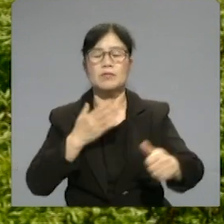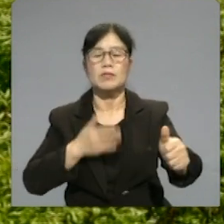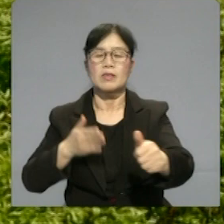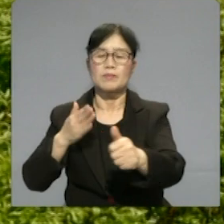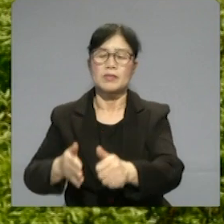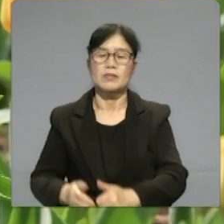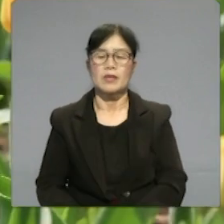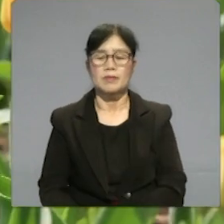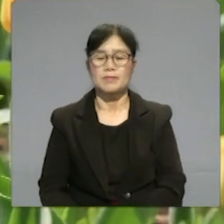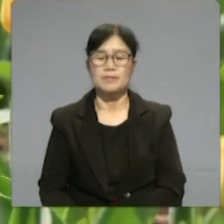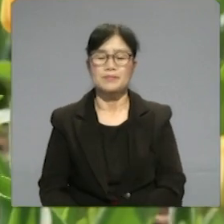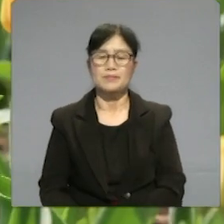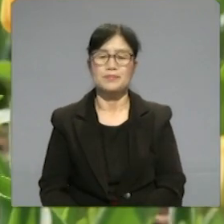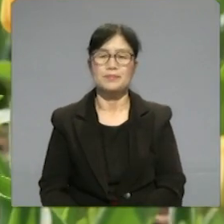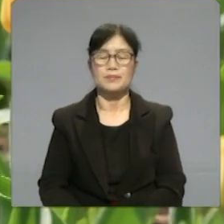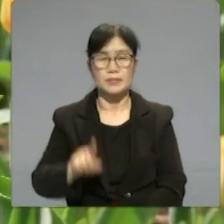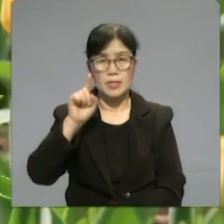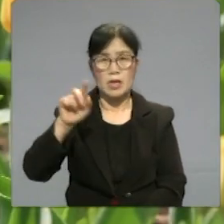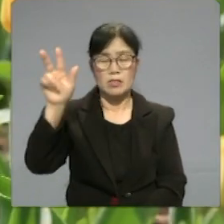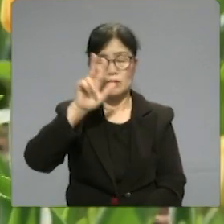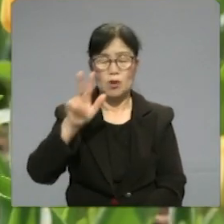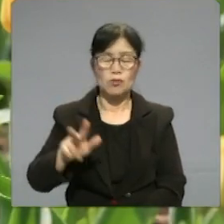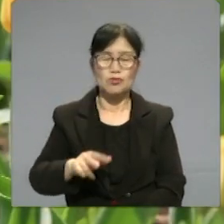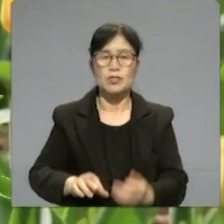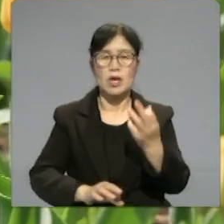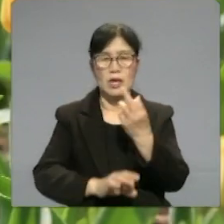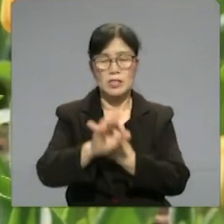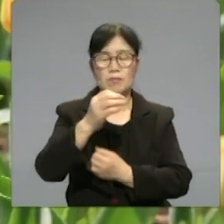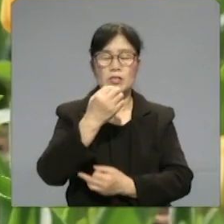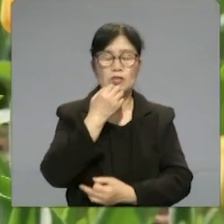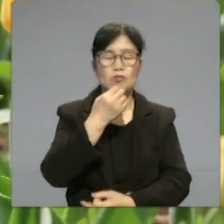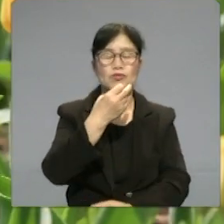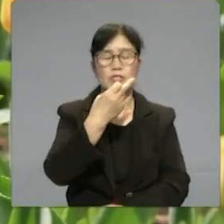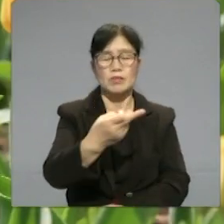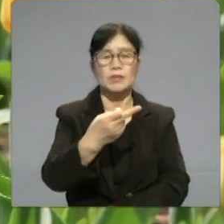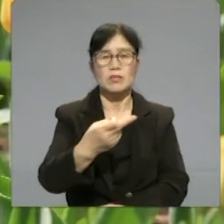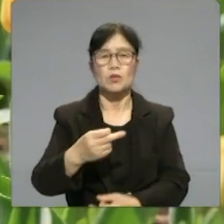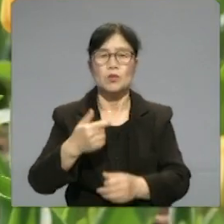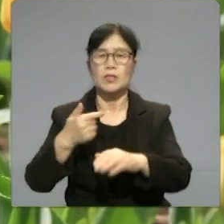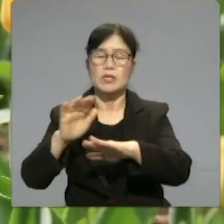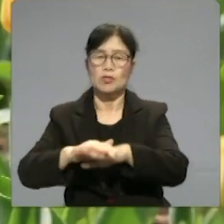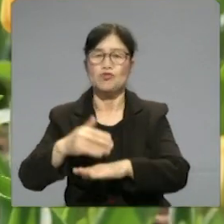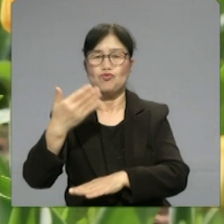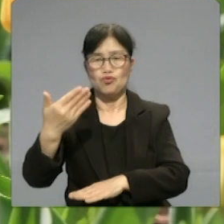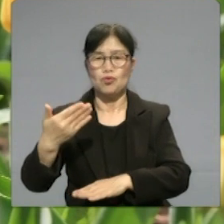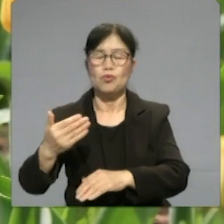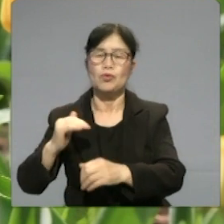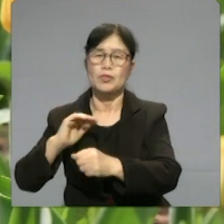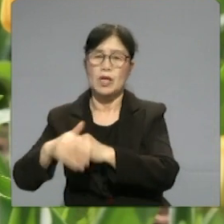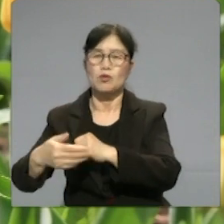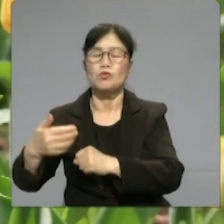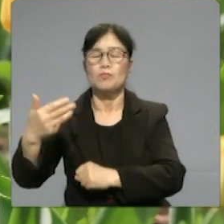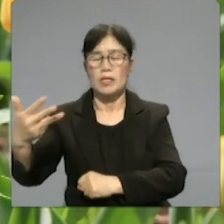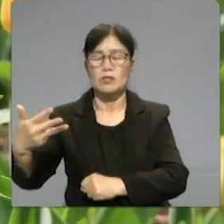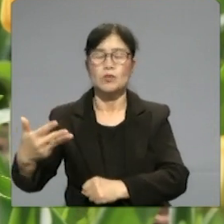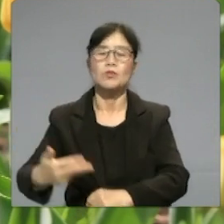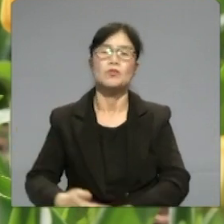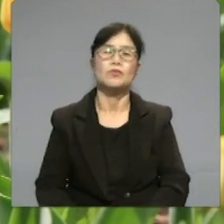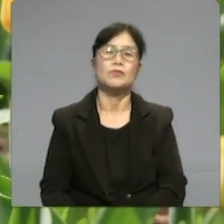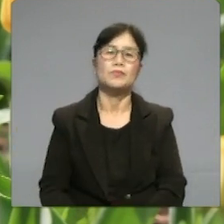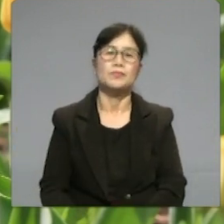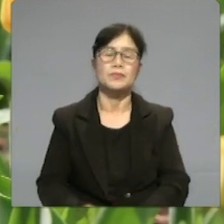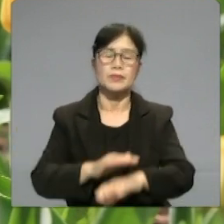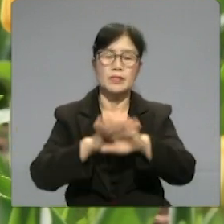바랍니다이어서 내일 전국 기온도 보시면 아침에 서울이 12도 대전이 9도 대구가 88도로 출발하겠고요